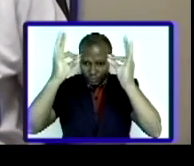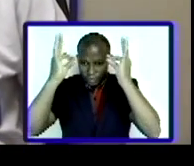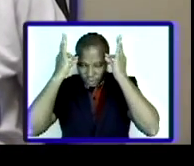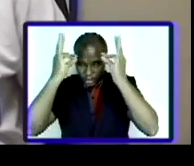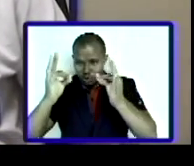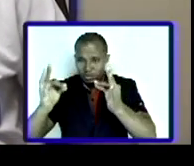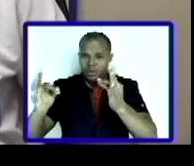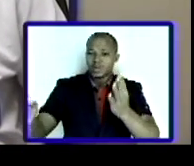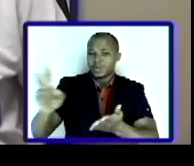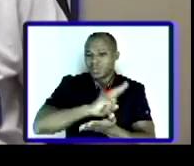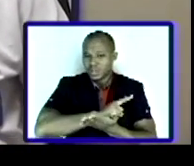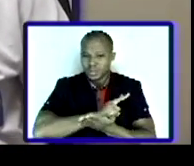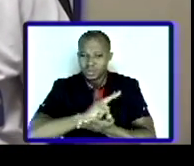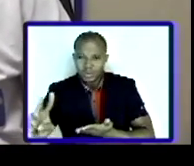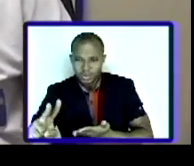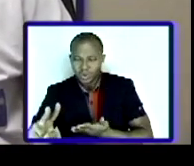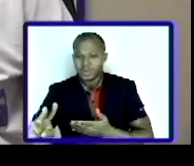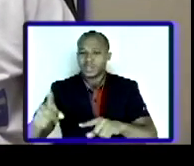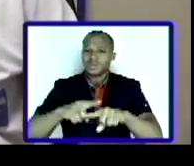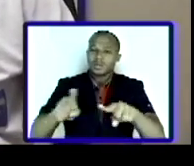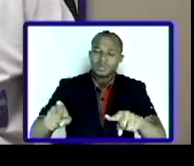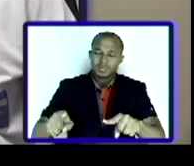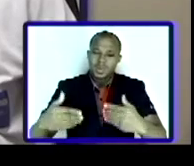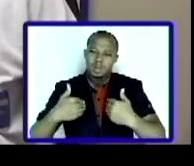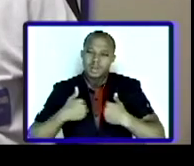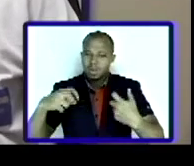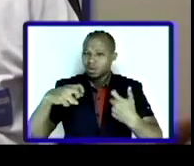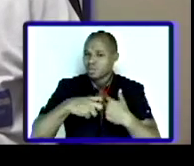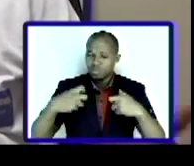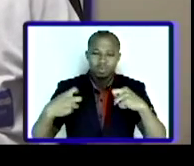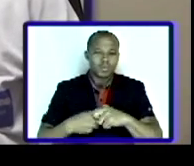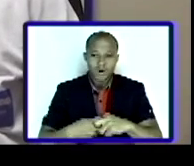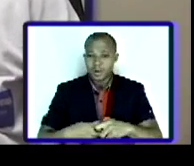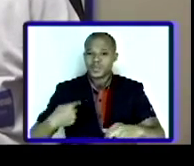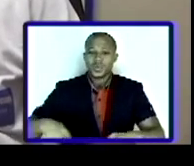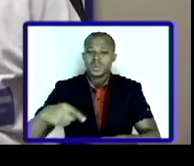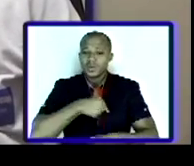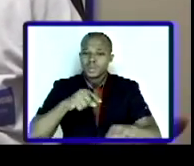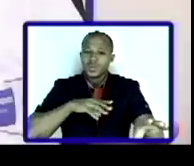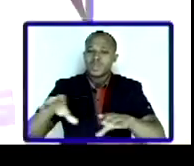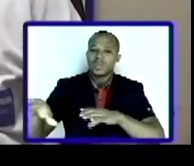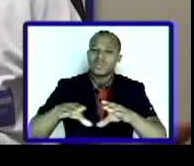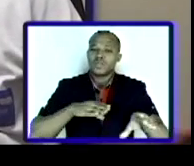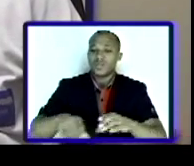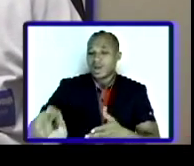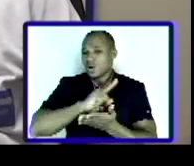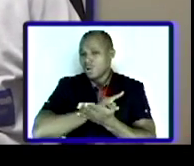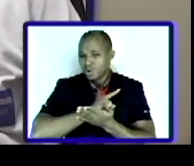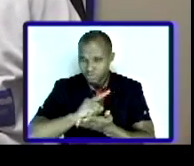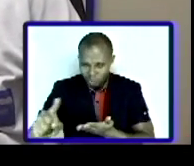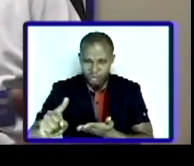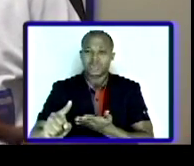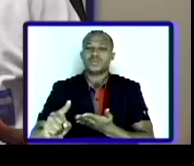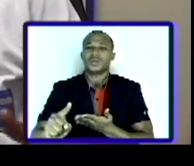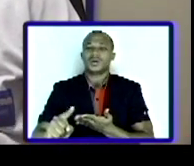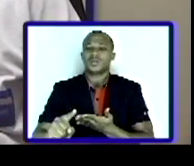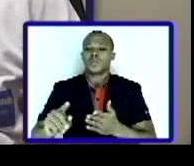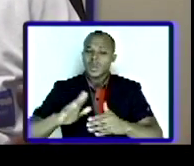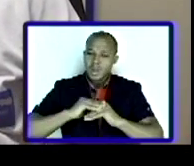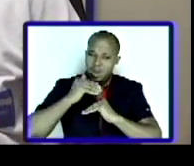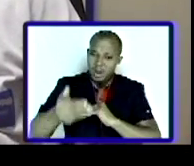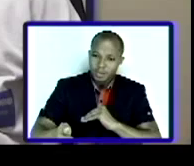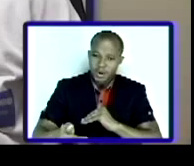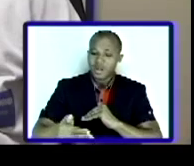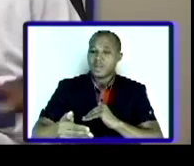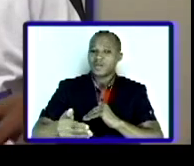durer 2 semaines mais nous connaît avec difficulté qui gagne dans pays et déplacement monde nous faire une semaine cap il commence jodia lundi la fin pour le 7 alors